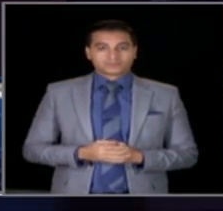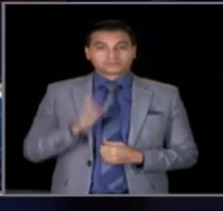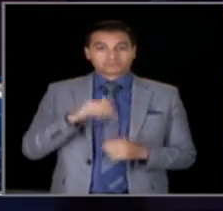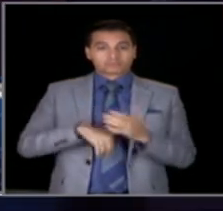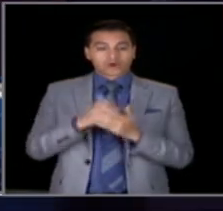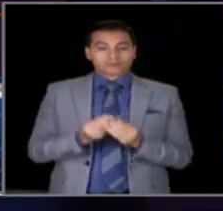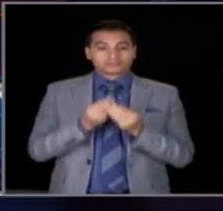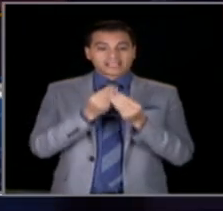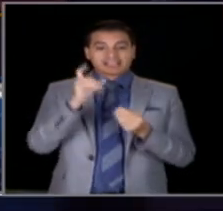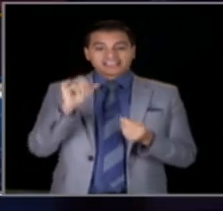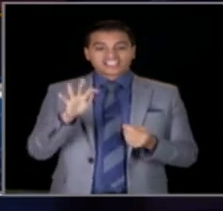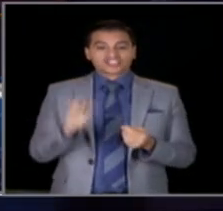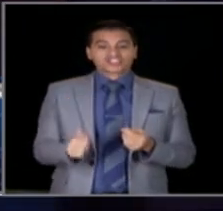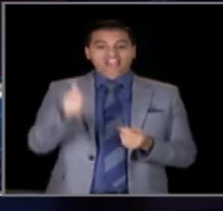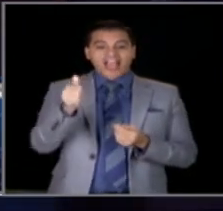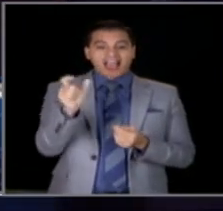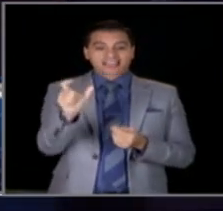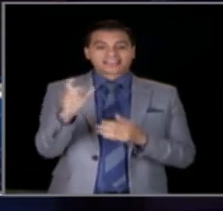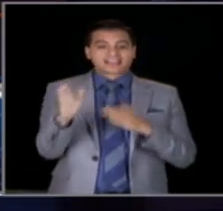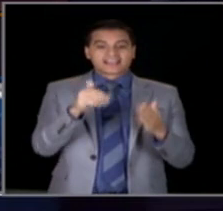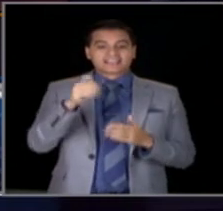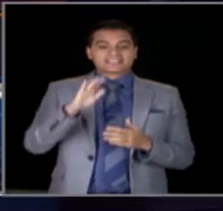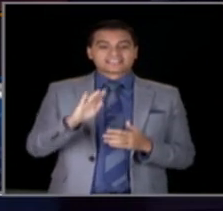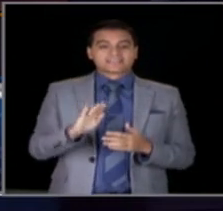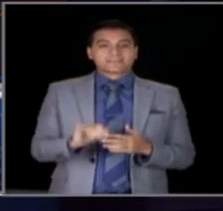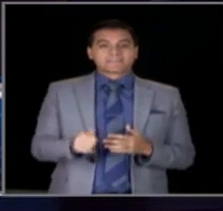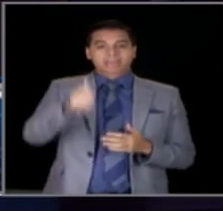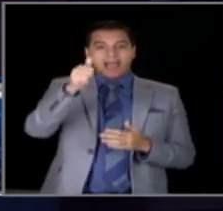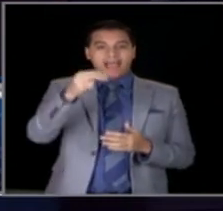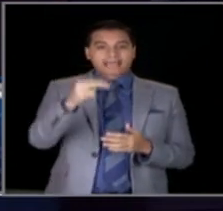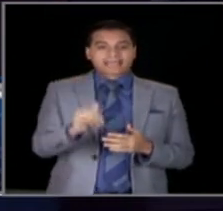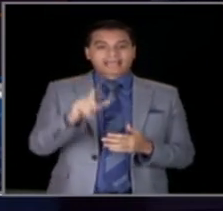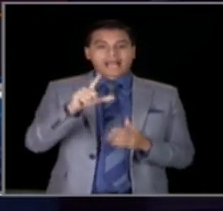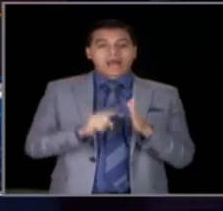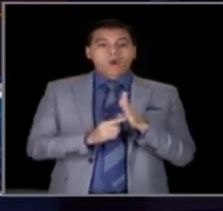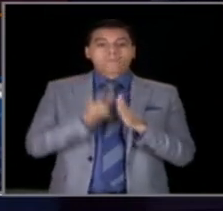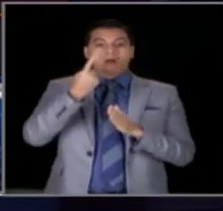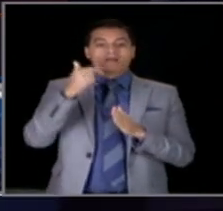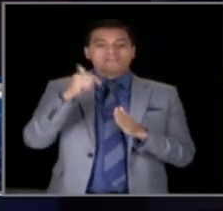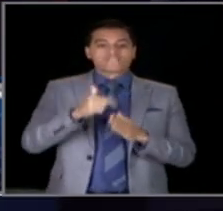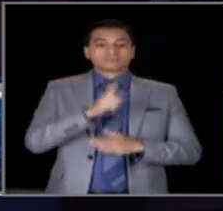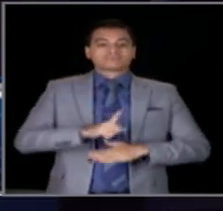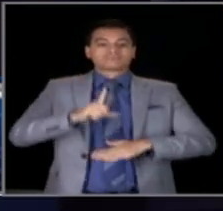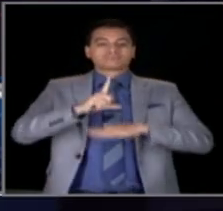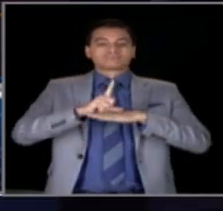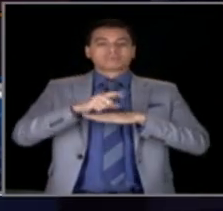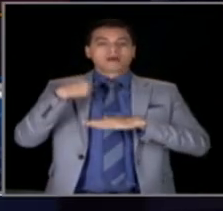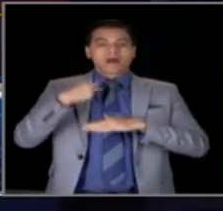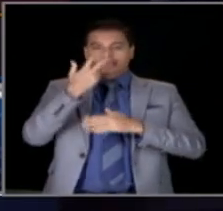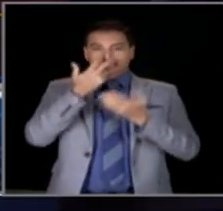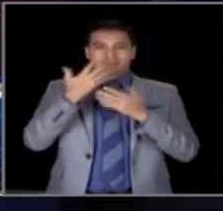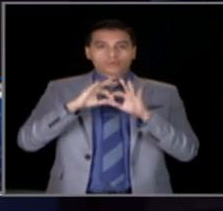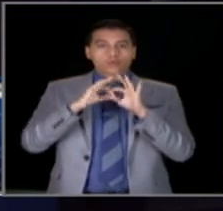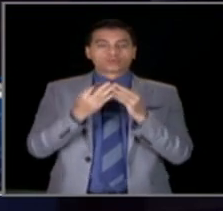تم منح نيشان إسماعيل لأول مرة في عهد أحد حكام الأسرة